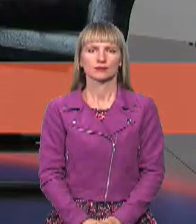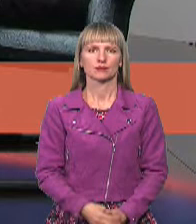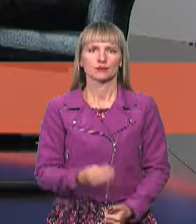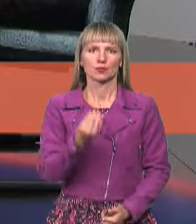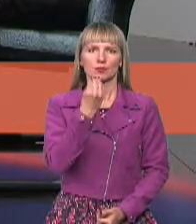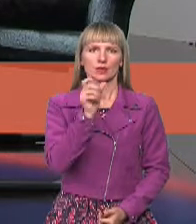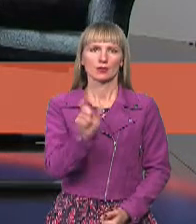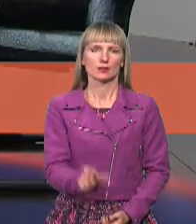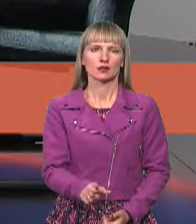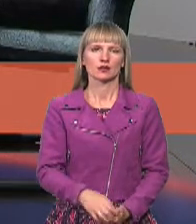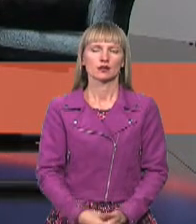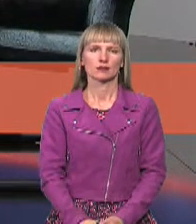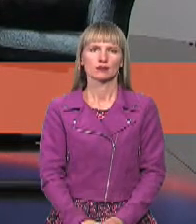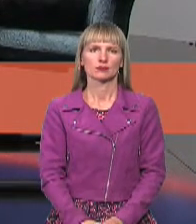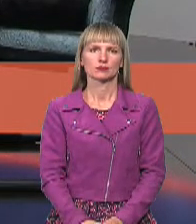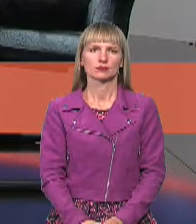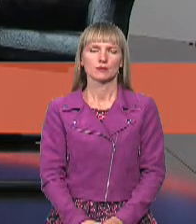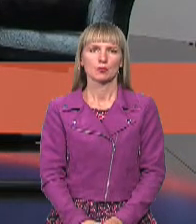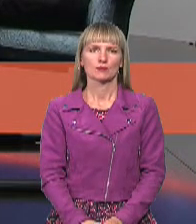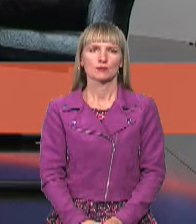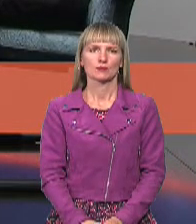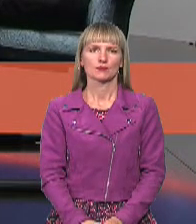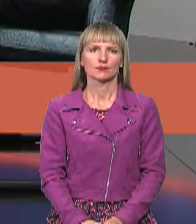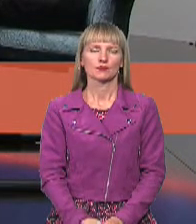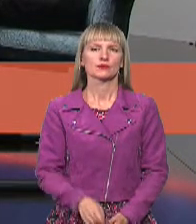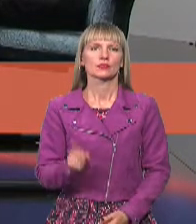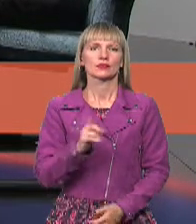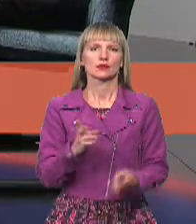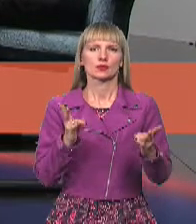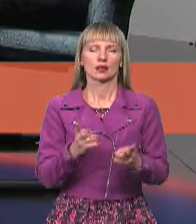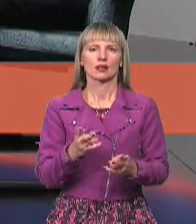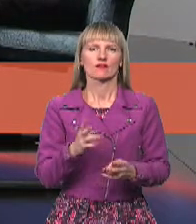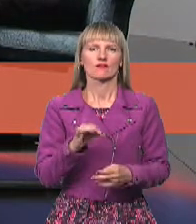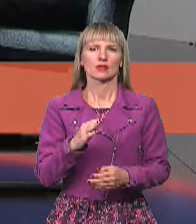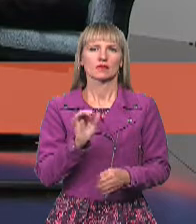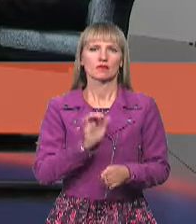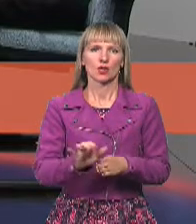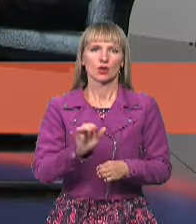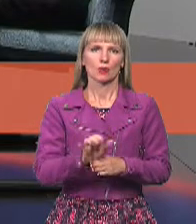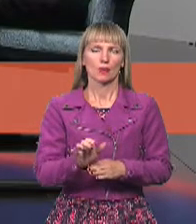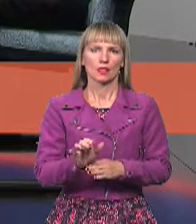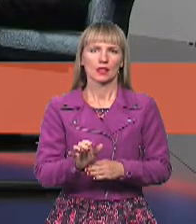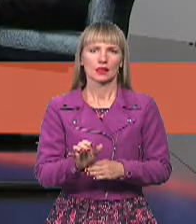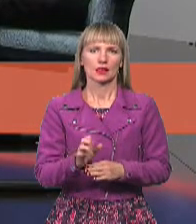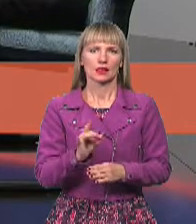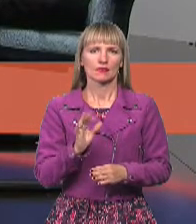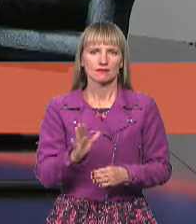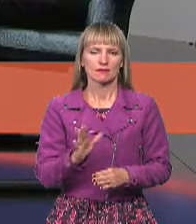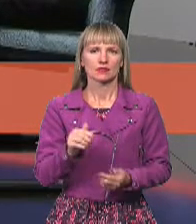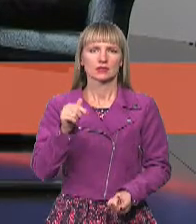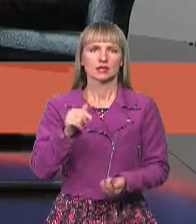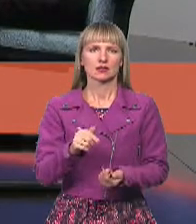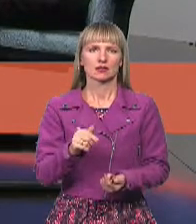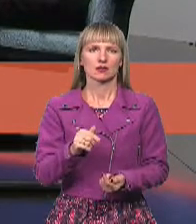потребителя. Пане Олексій, що вимагається від виробників згідно із новими стандартами харчової